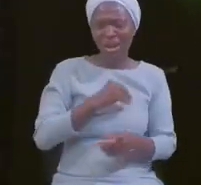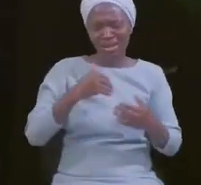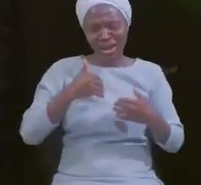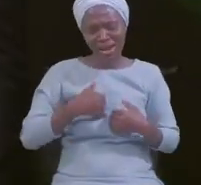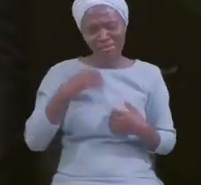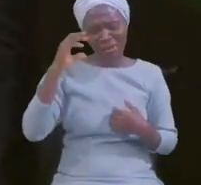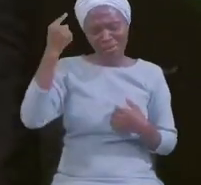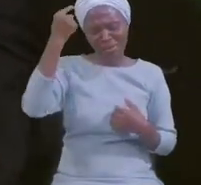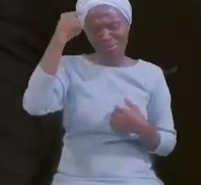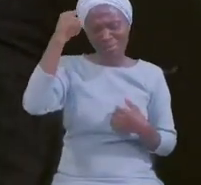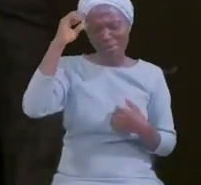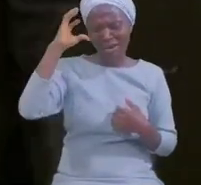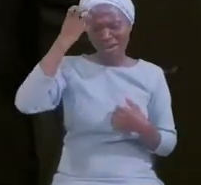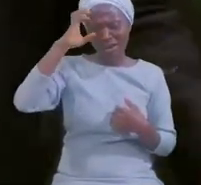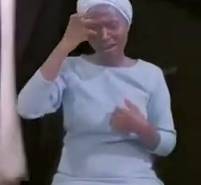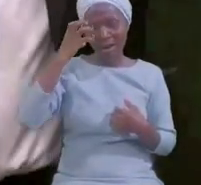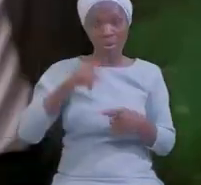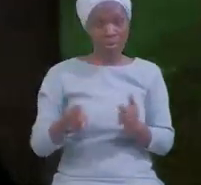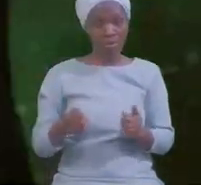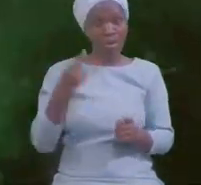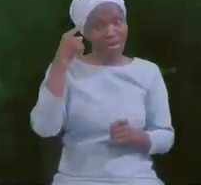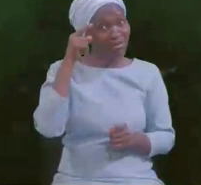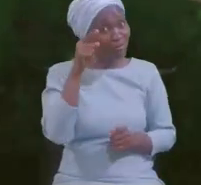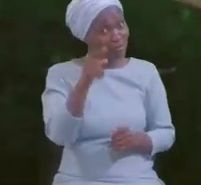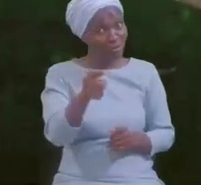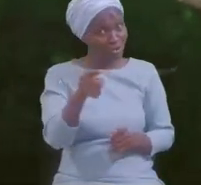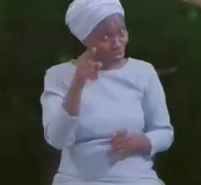Pour vous qui m'entendez maintenant,